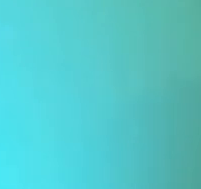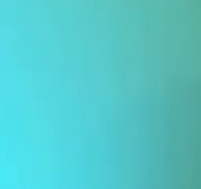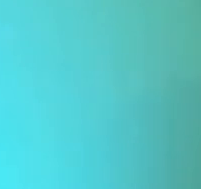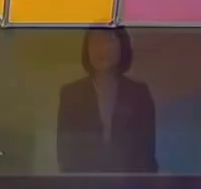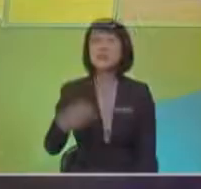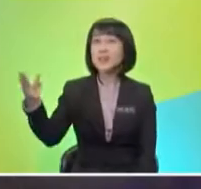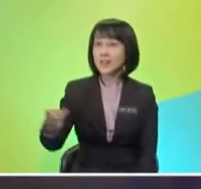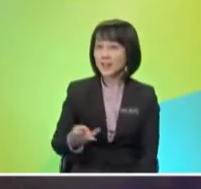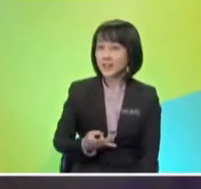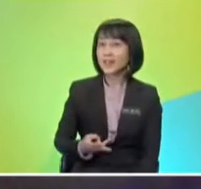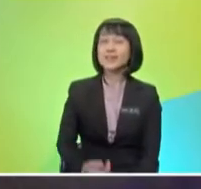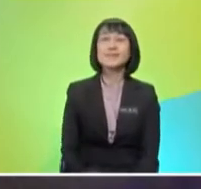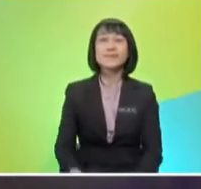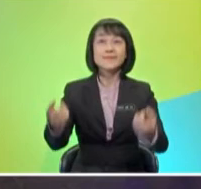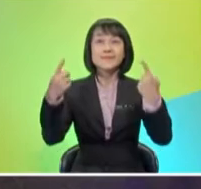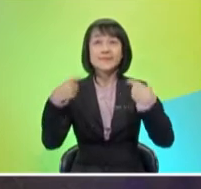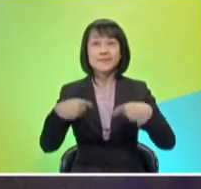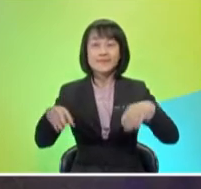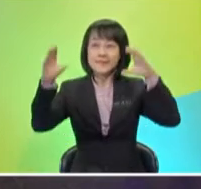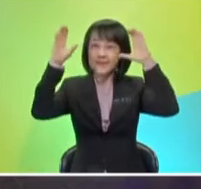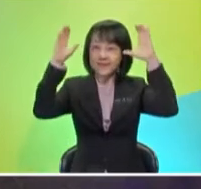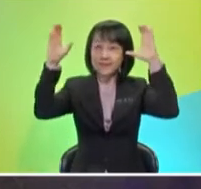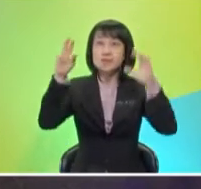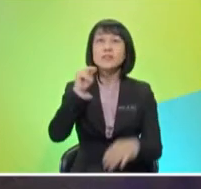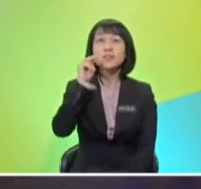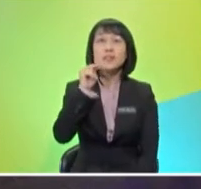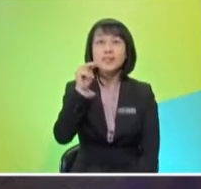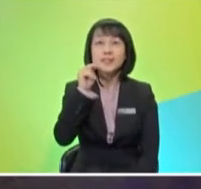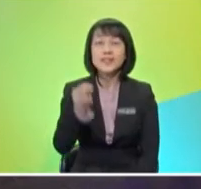sekali lagi kedatangan Assalamualaikum